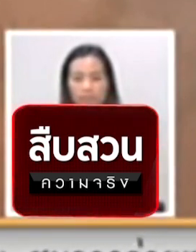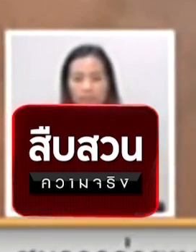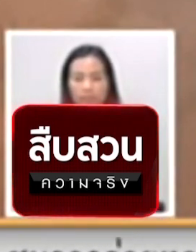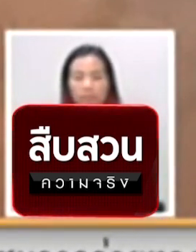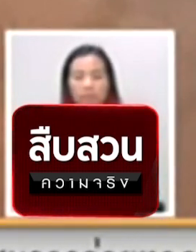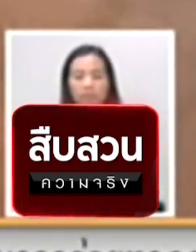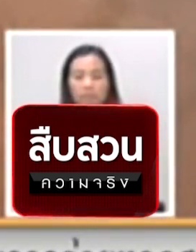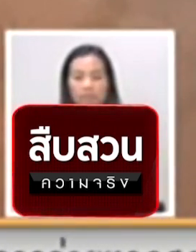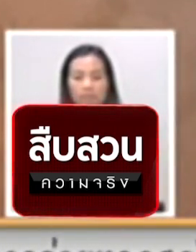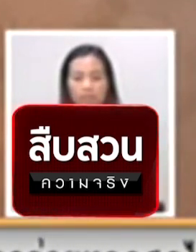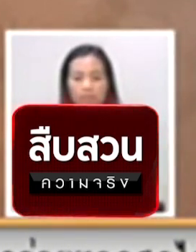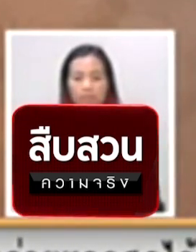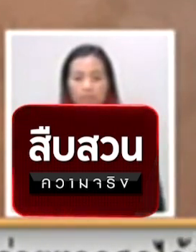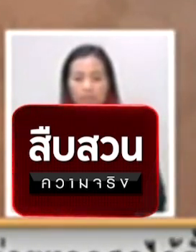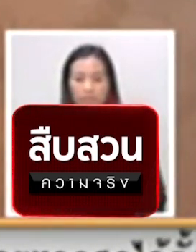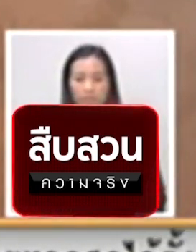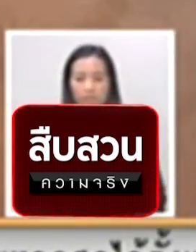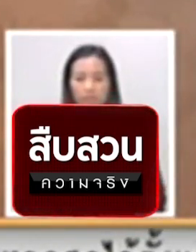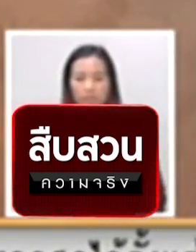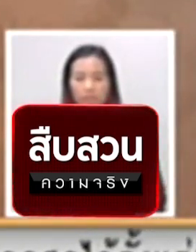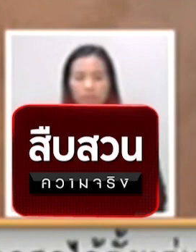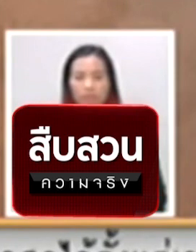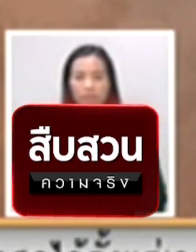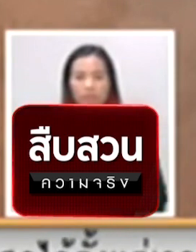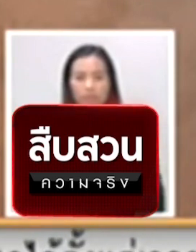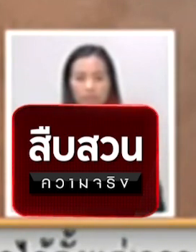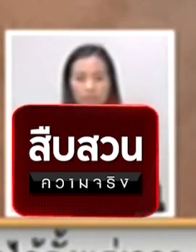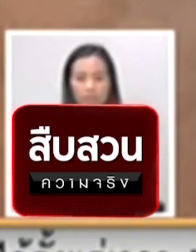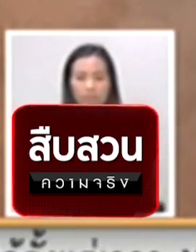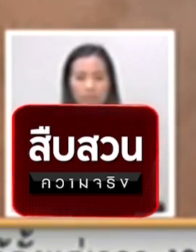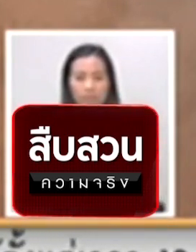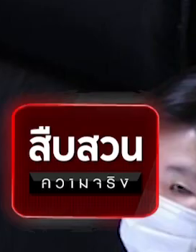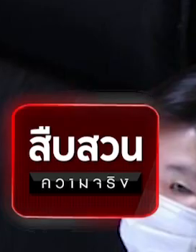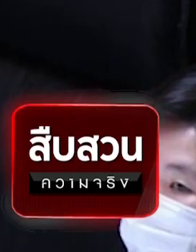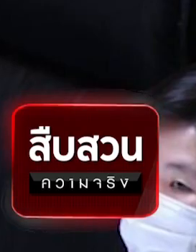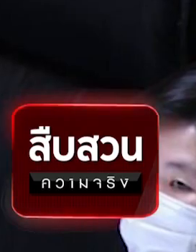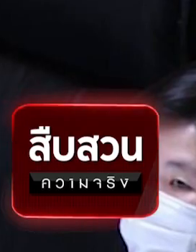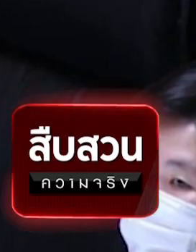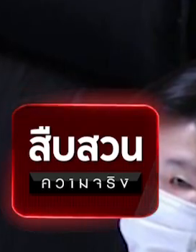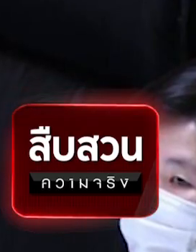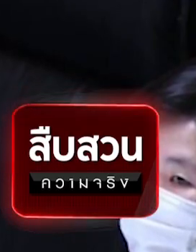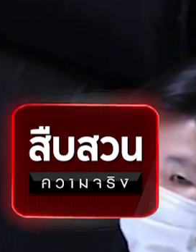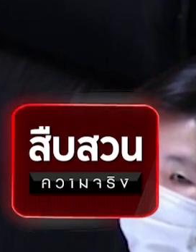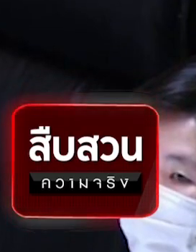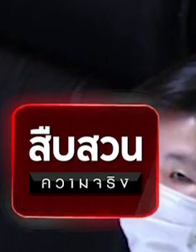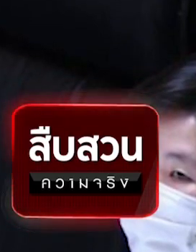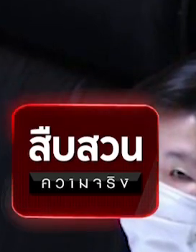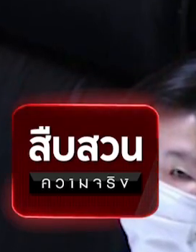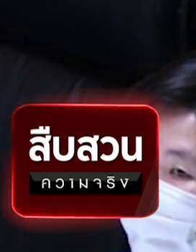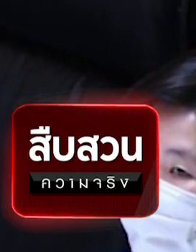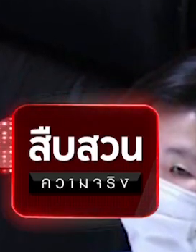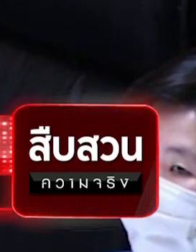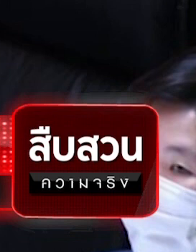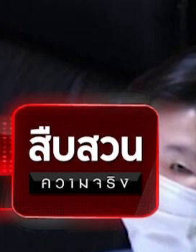นไม่เห็นด้วย0งดออกเสียง0และไม่ลงคะแนน2คนทั้งวาระที่1และวาระที่